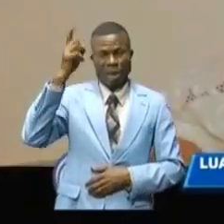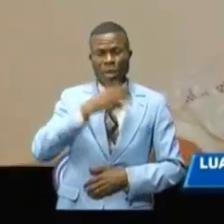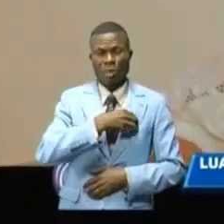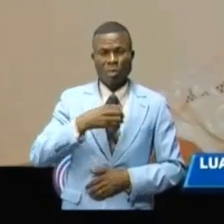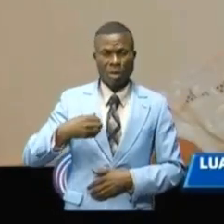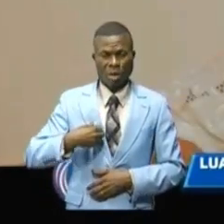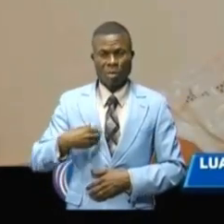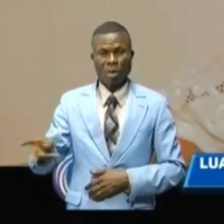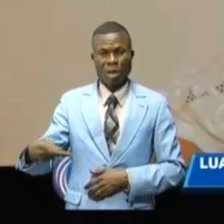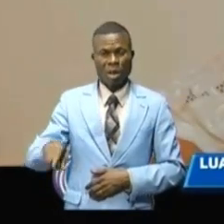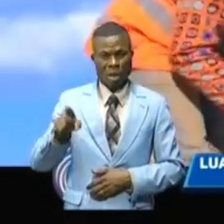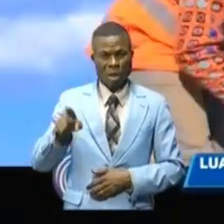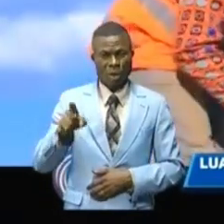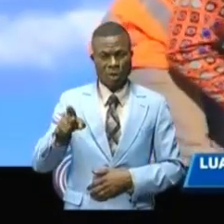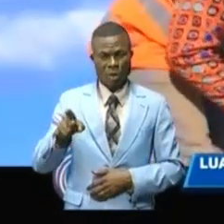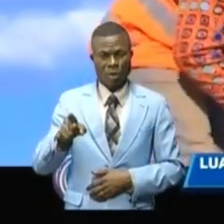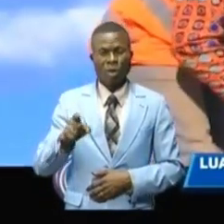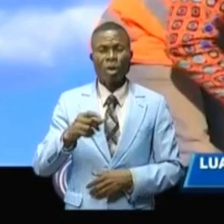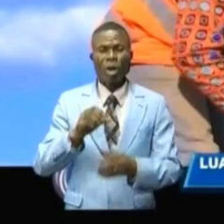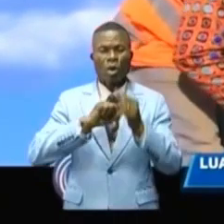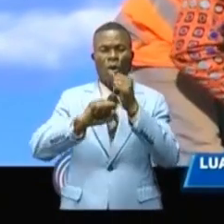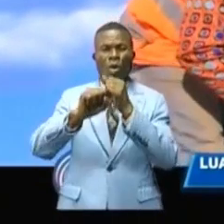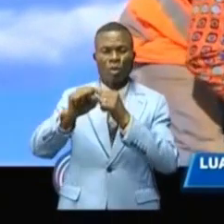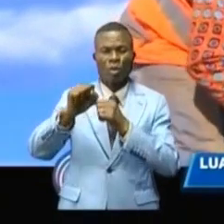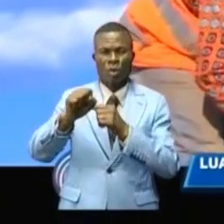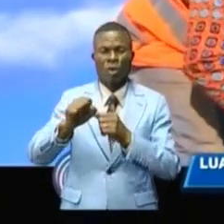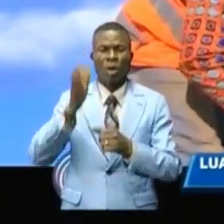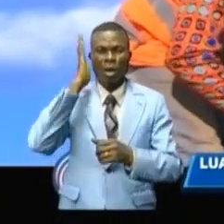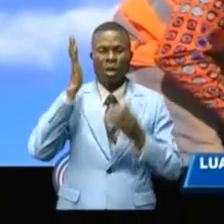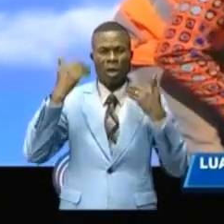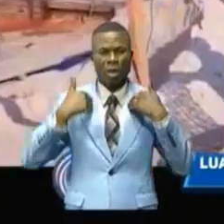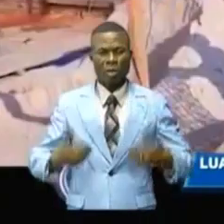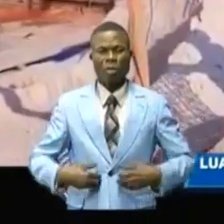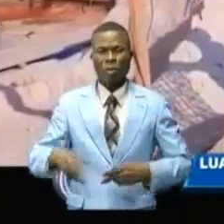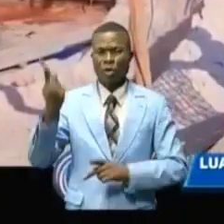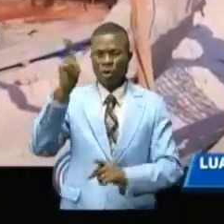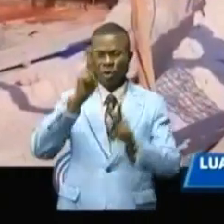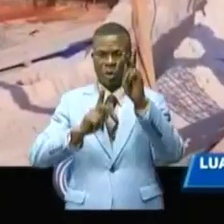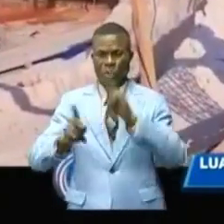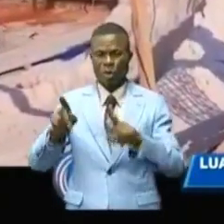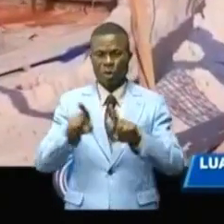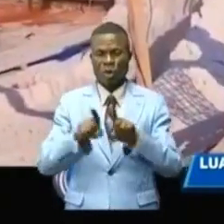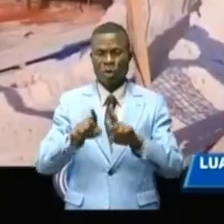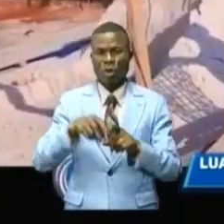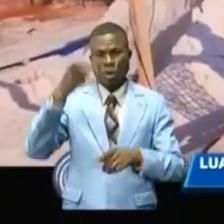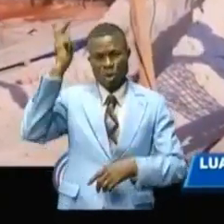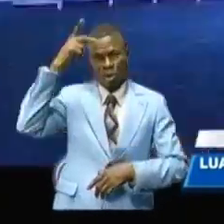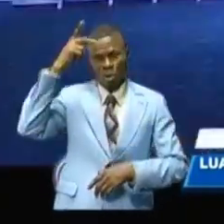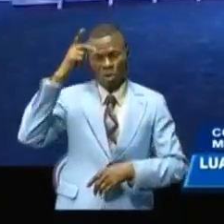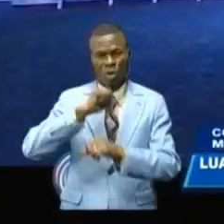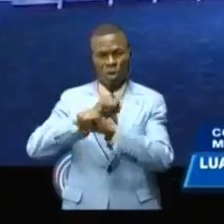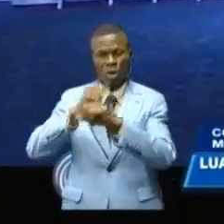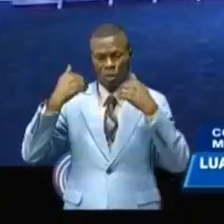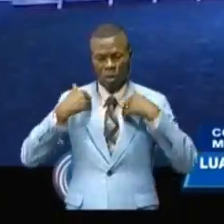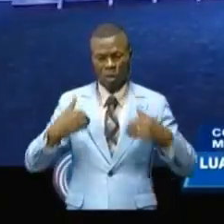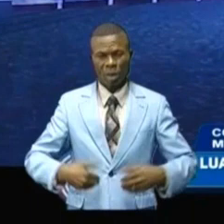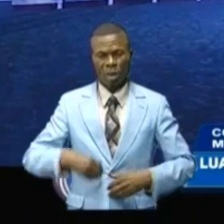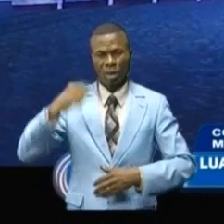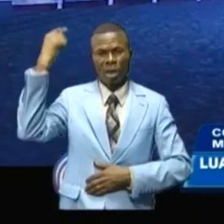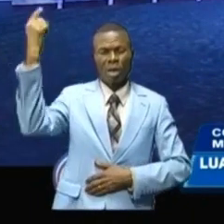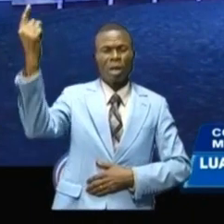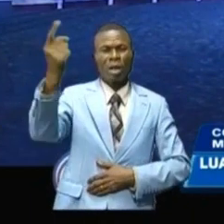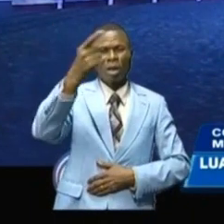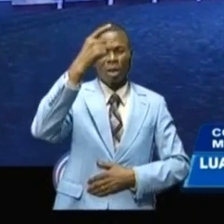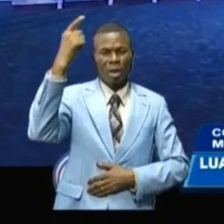Fifi Masuka Saini est de promouvoir la bonne santé de sa population selon la politique de la couverture sanitaire